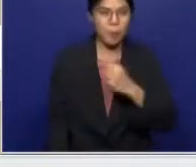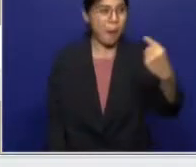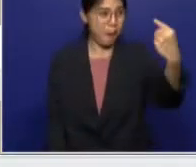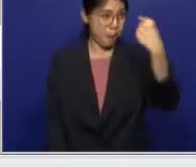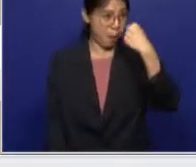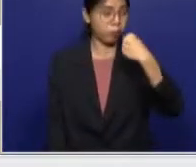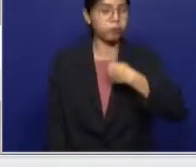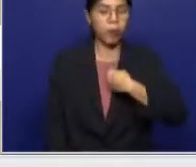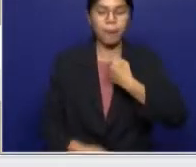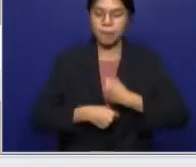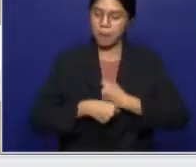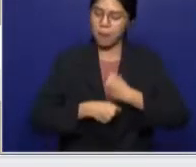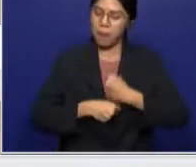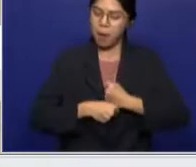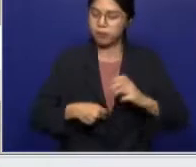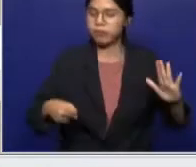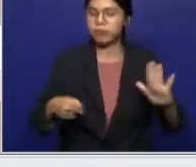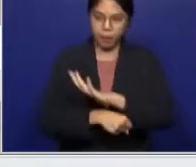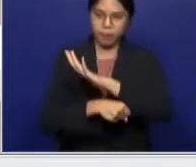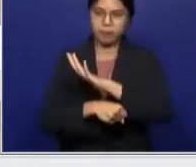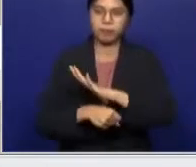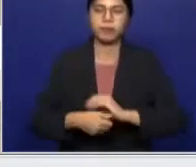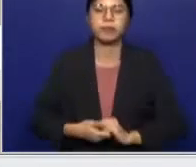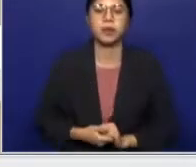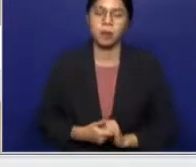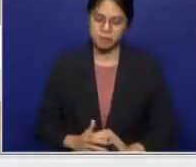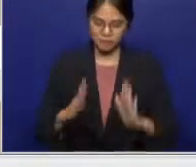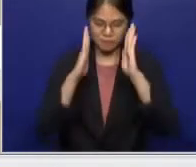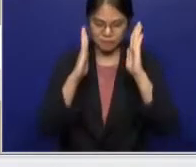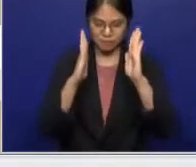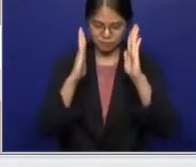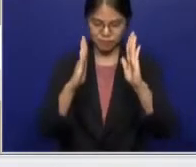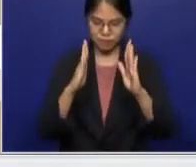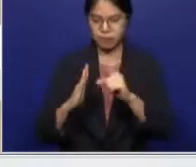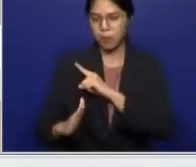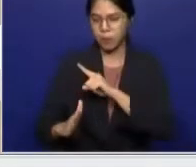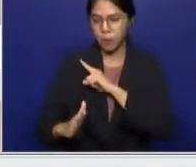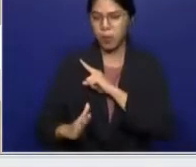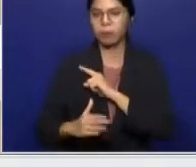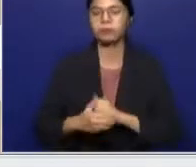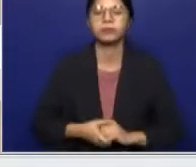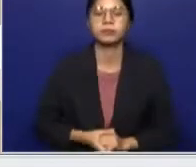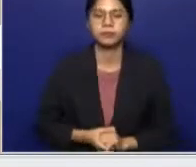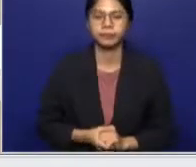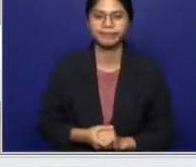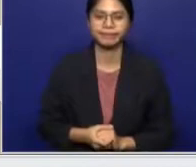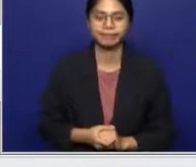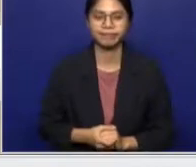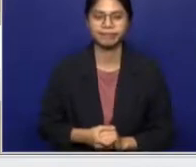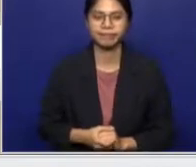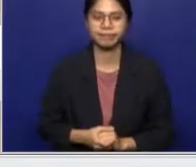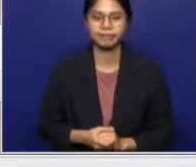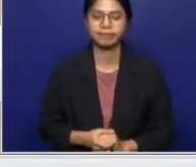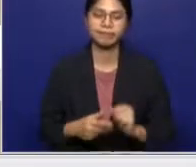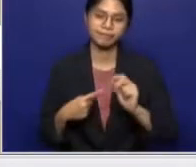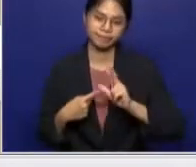ชอบเต็มเวลานะครับแล้วก็ทุ่มเทรับผิดชอบต่อหน้าที่นะครับประเด็น